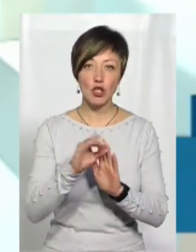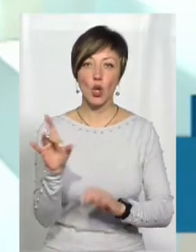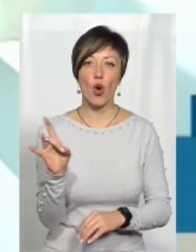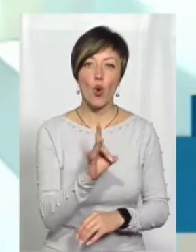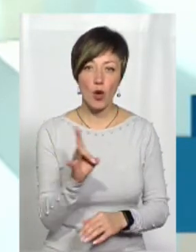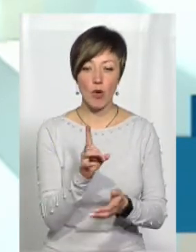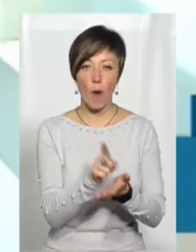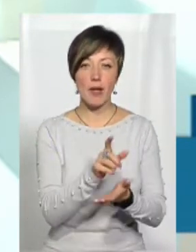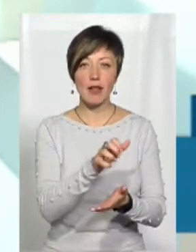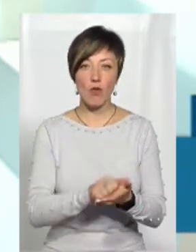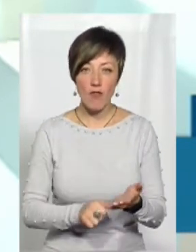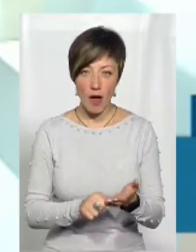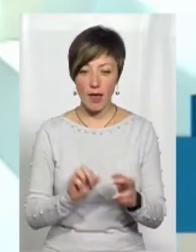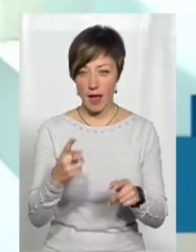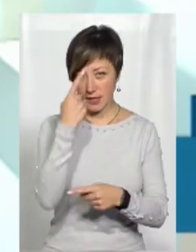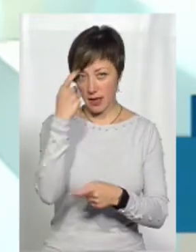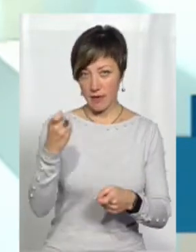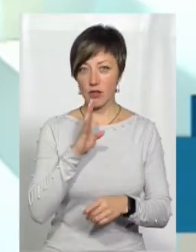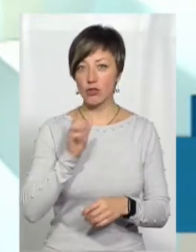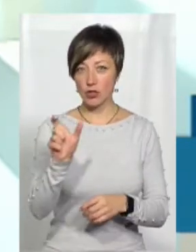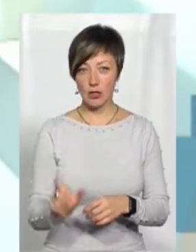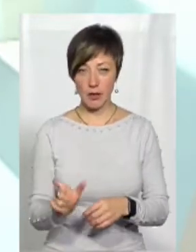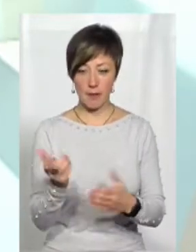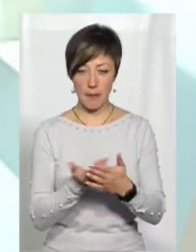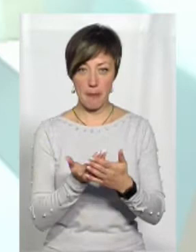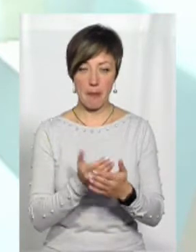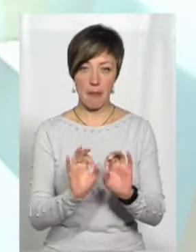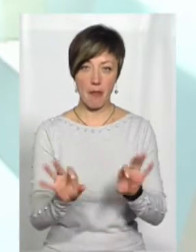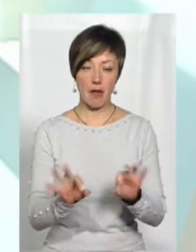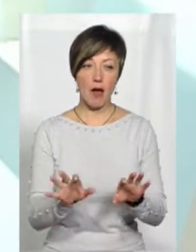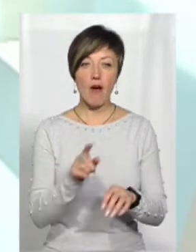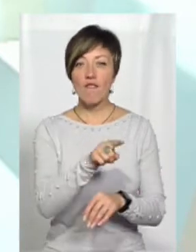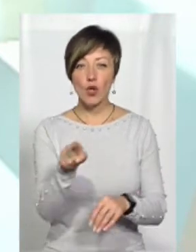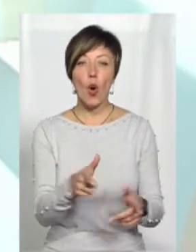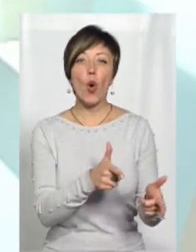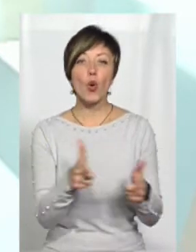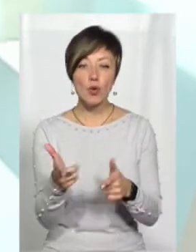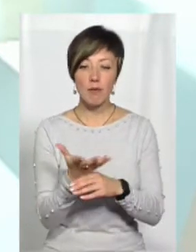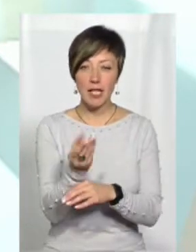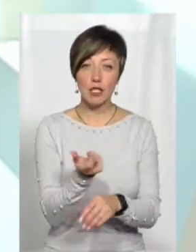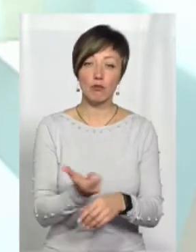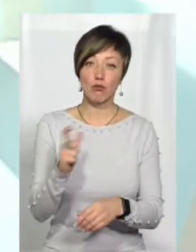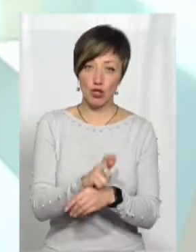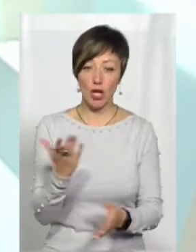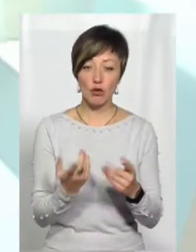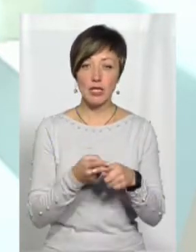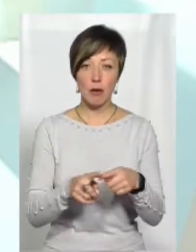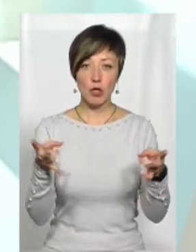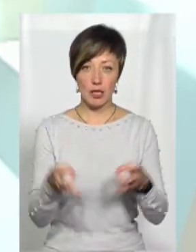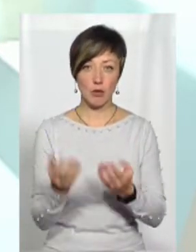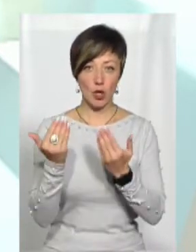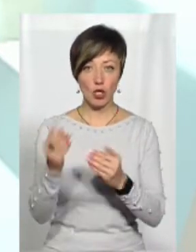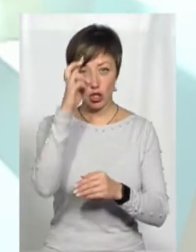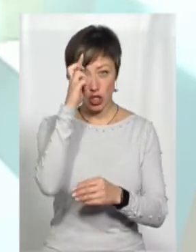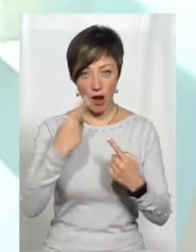розміру оподаткування, як вам заявила це в попередньому ефірі, підприємець має, вони готові платити трошечки більше, якщо це потрібно